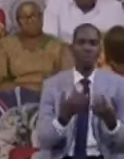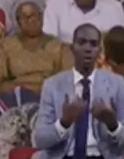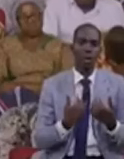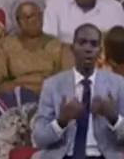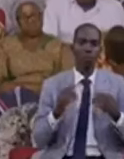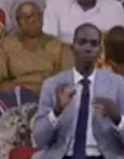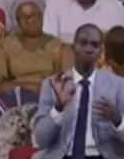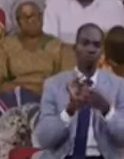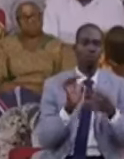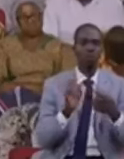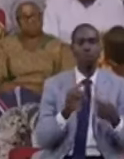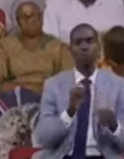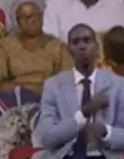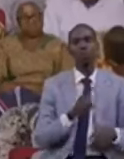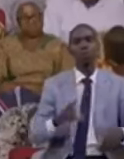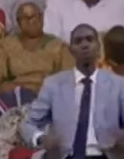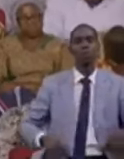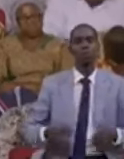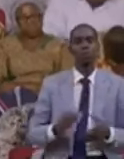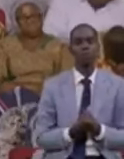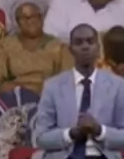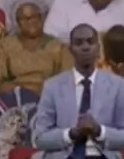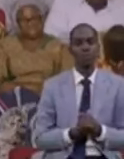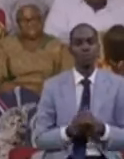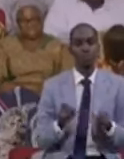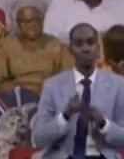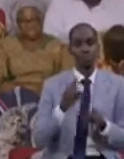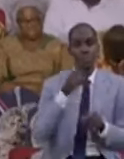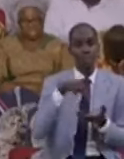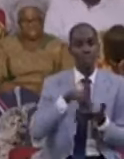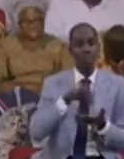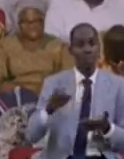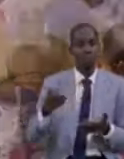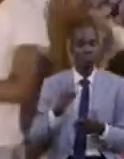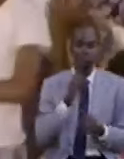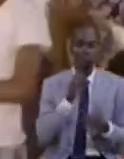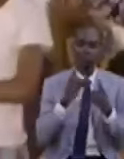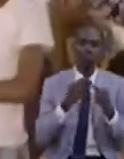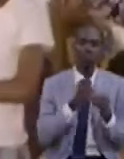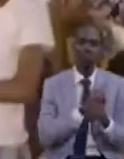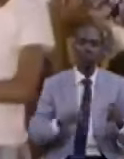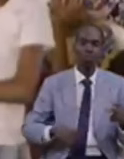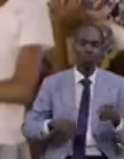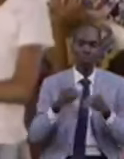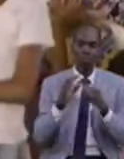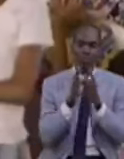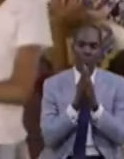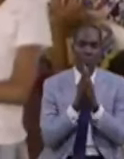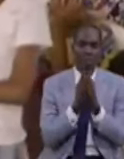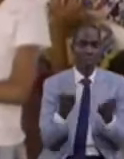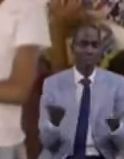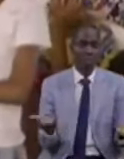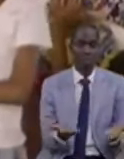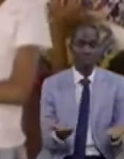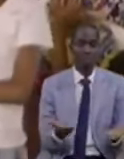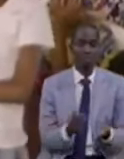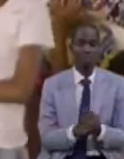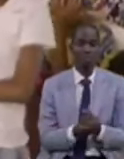Seigneur comme tu es debout parle au Seigneur au lieu alpha n'importe où